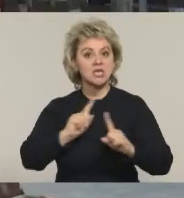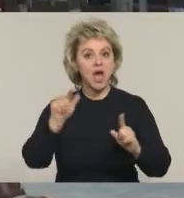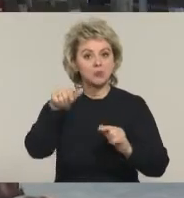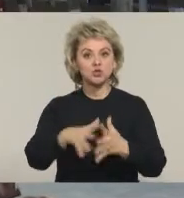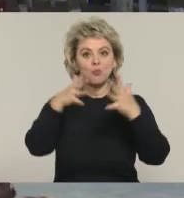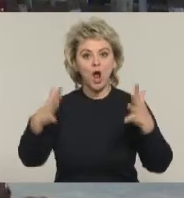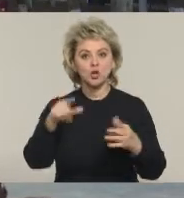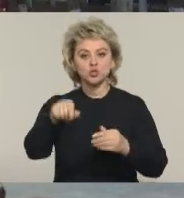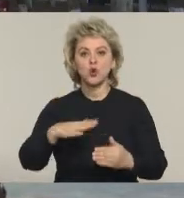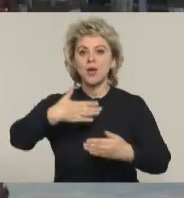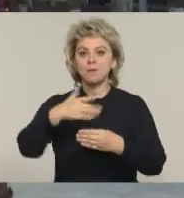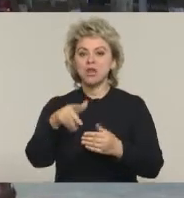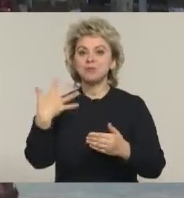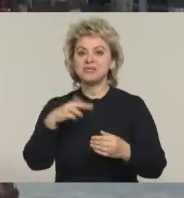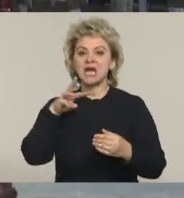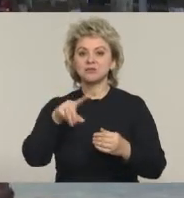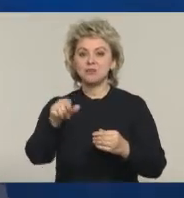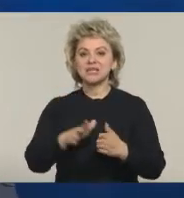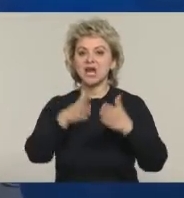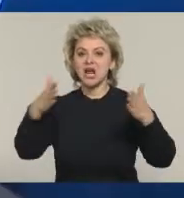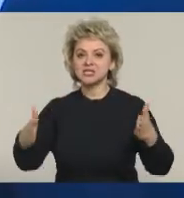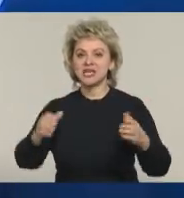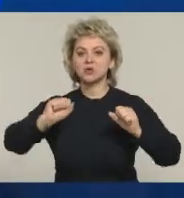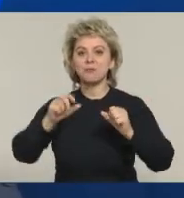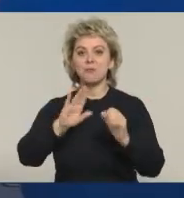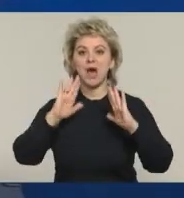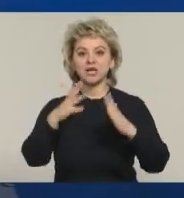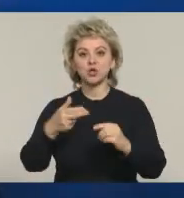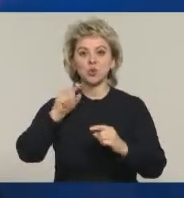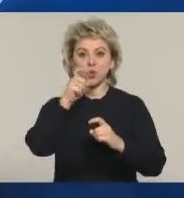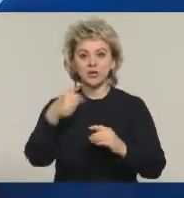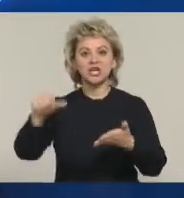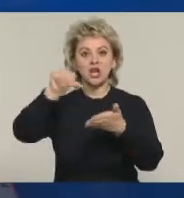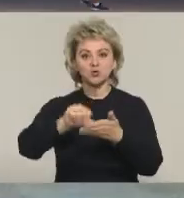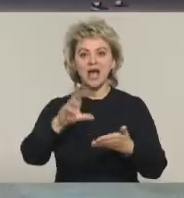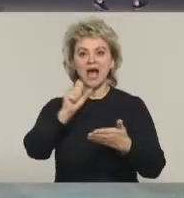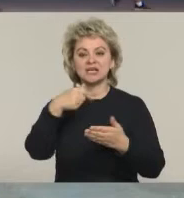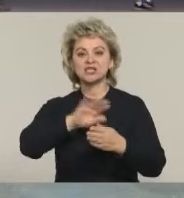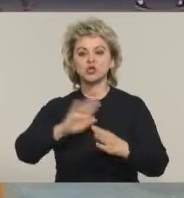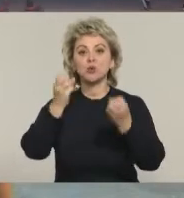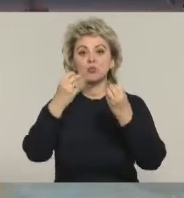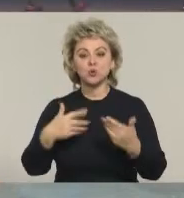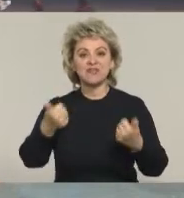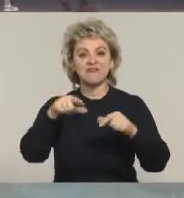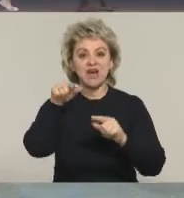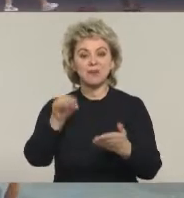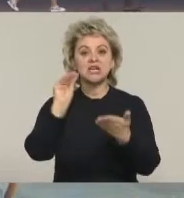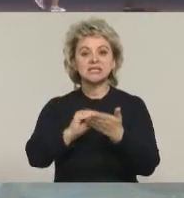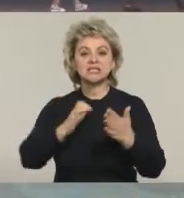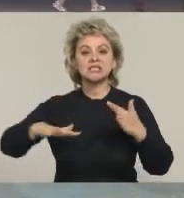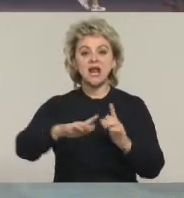необычайно большой. Полотнище в 50 метров растягивают в парке Горького. Для участников акции это не просто формальный символ страны,